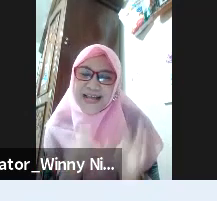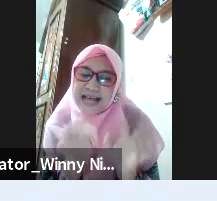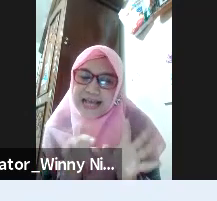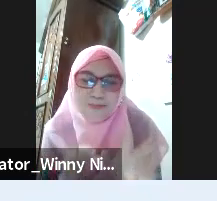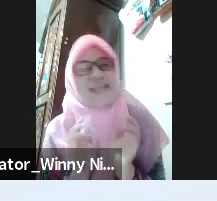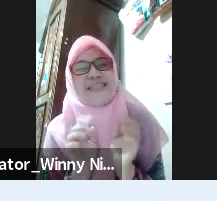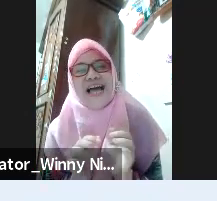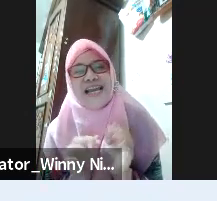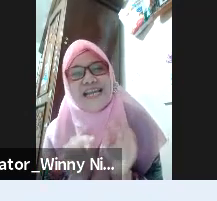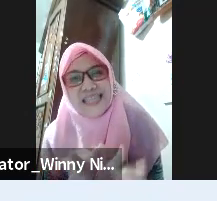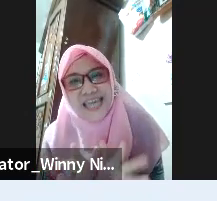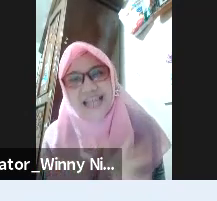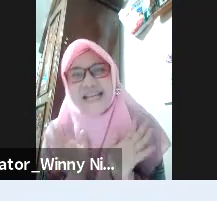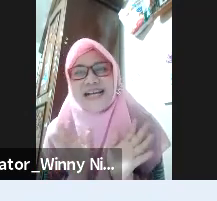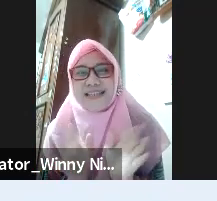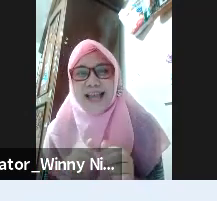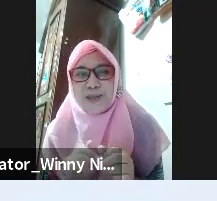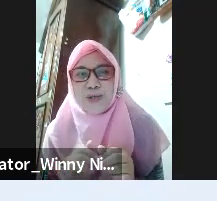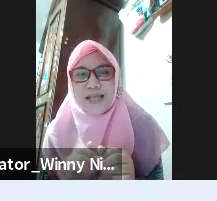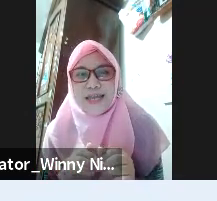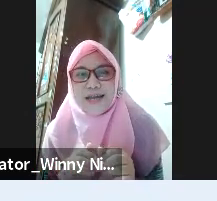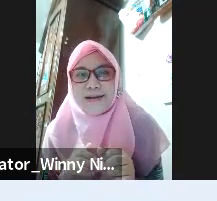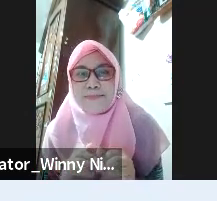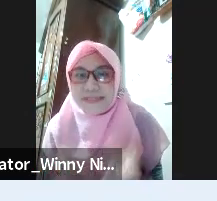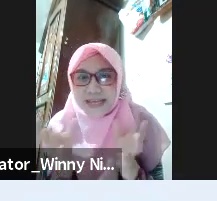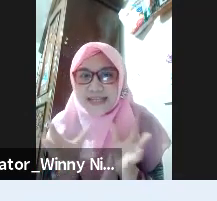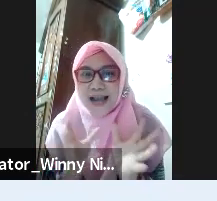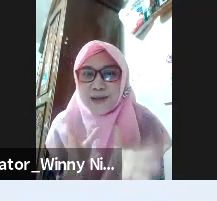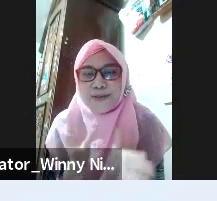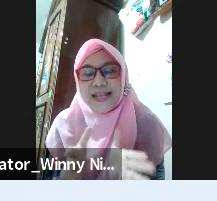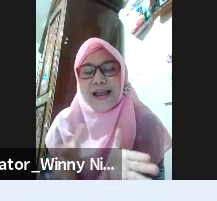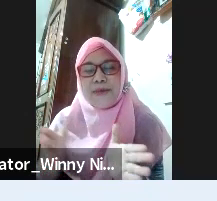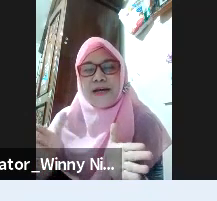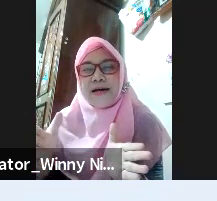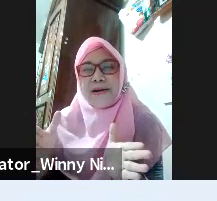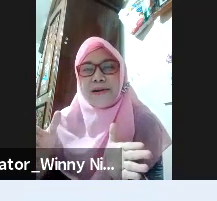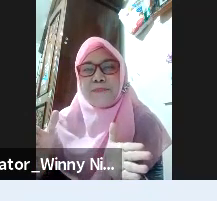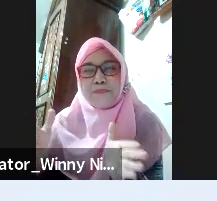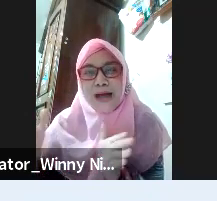gitu. Boleh silakan diketik. Setelah itu nanti bisa sekaligus dalam